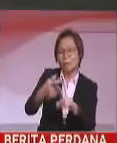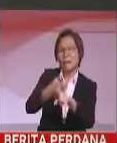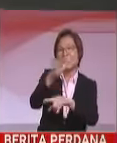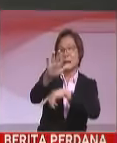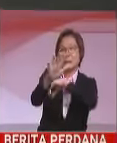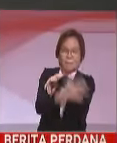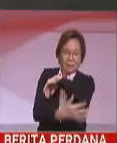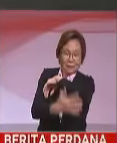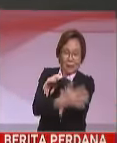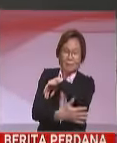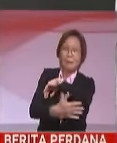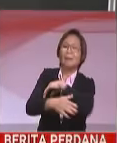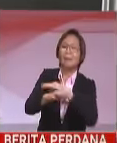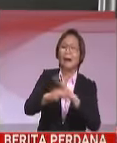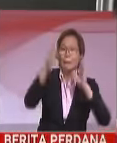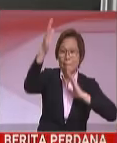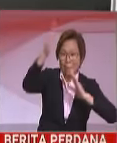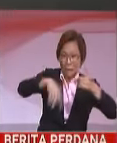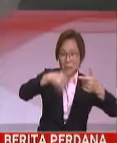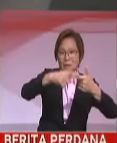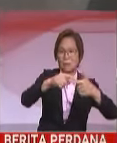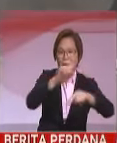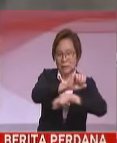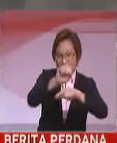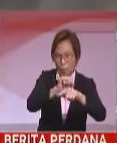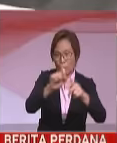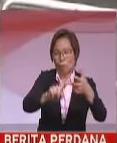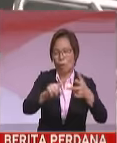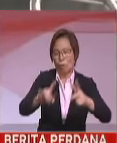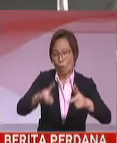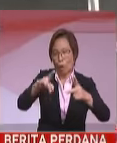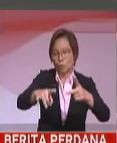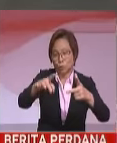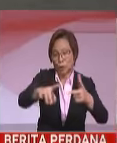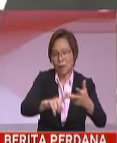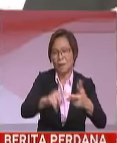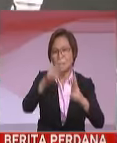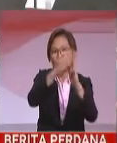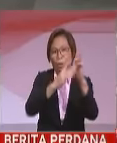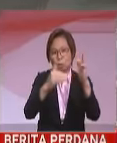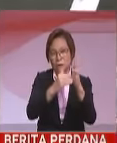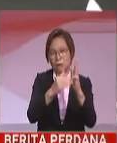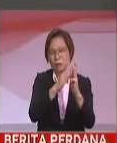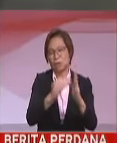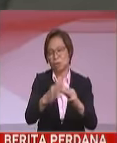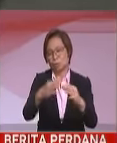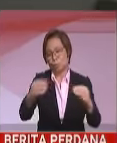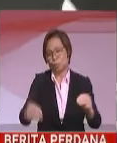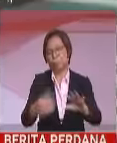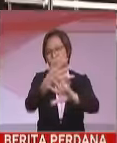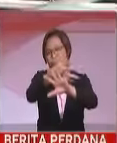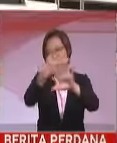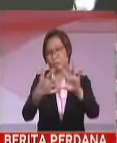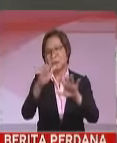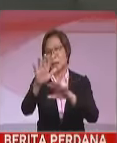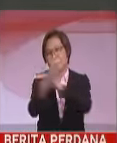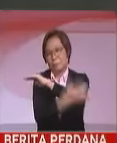lima negara iaitu Malaysia, Singapura, Australia, New Zealand dan Jepun.